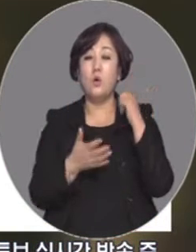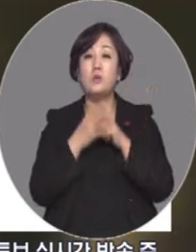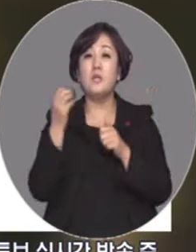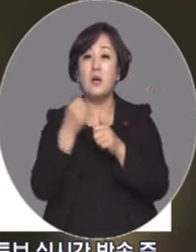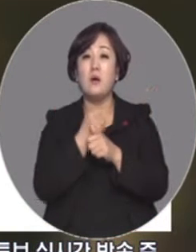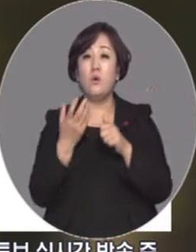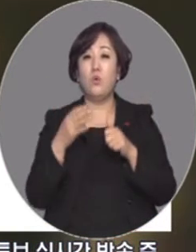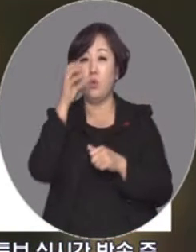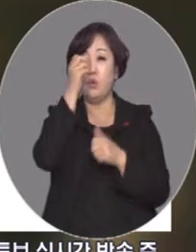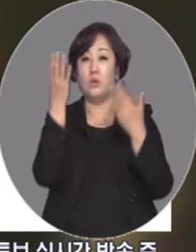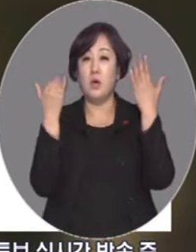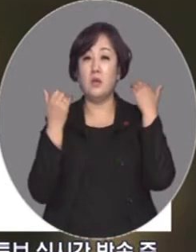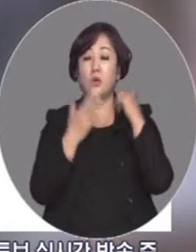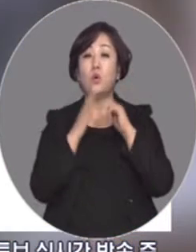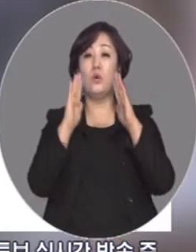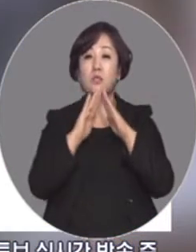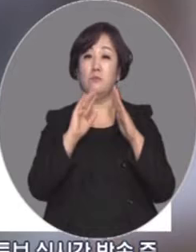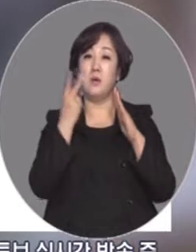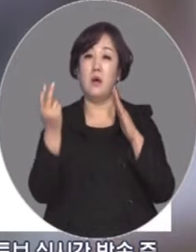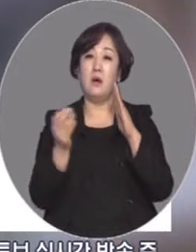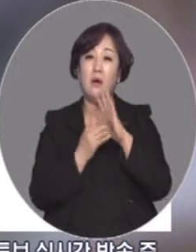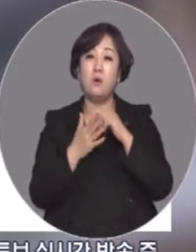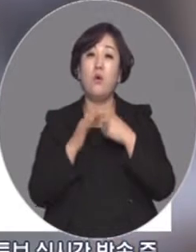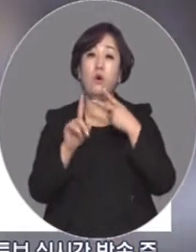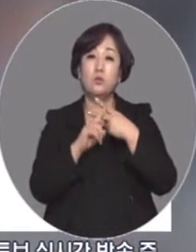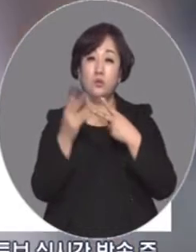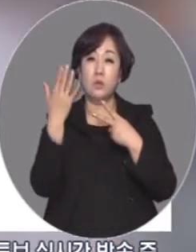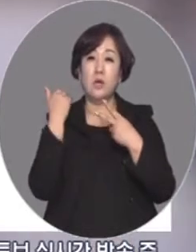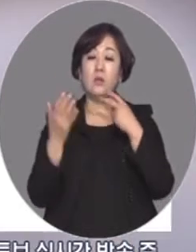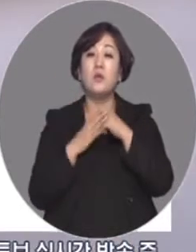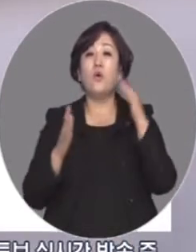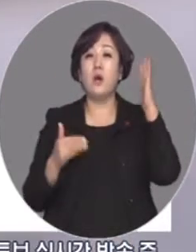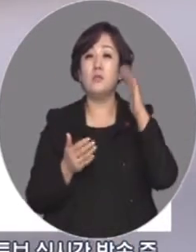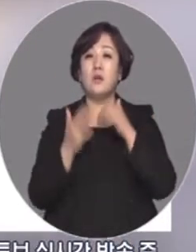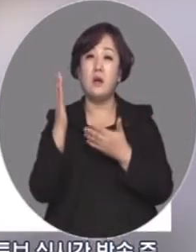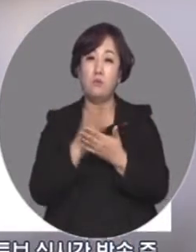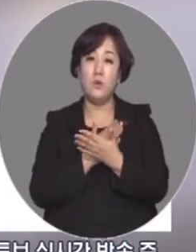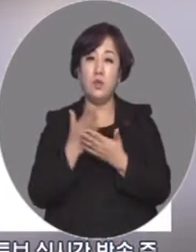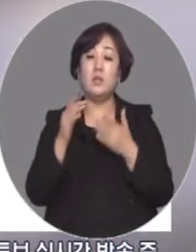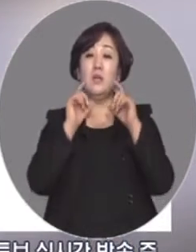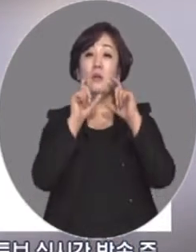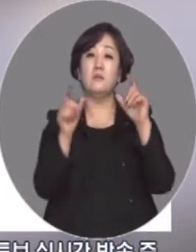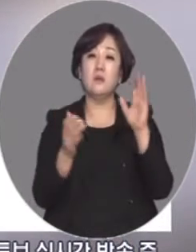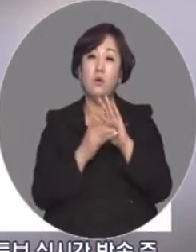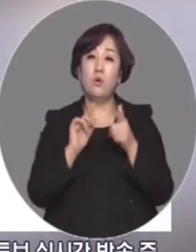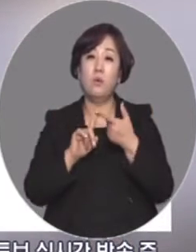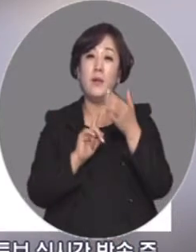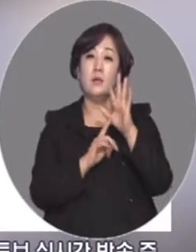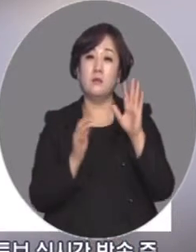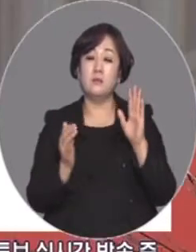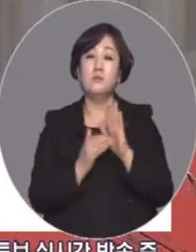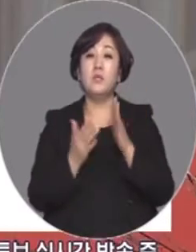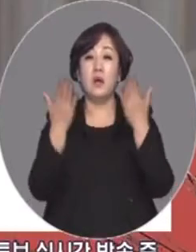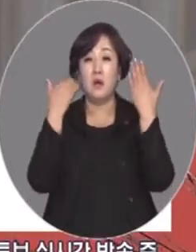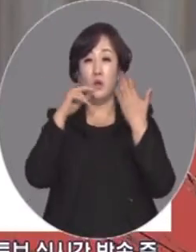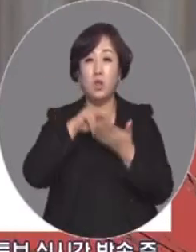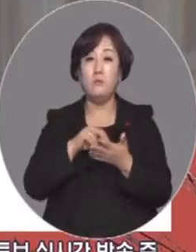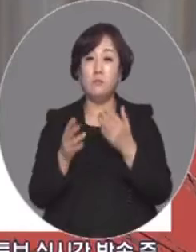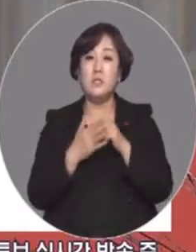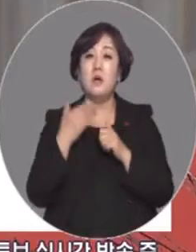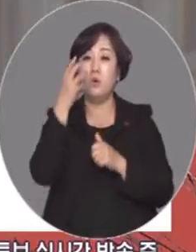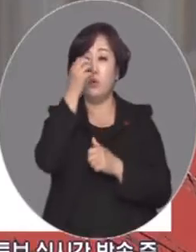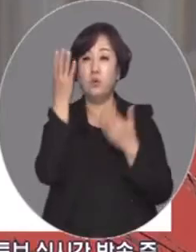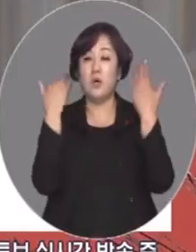행위를 한 고등학생을 귀가 시키고 피해 중학생과 굴리지 조치했다고 밝혔습니다 학교 측은 또 가혹행위를 한